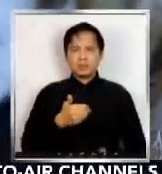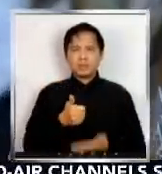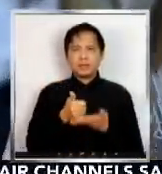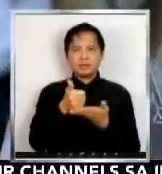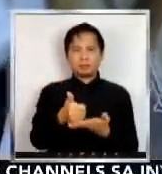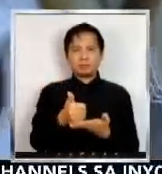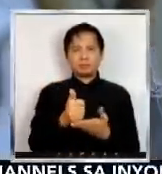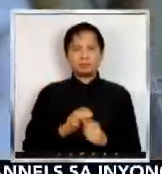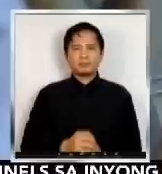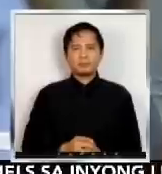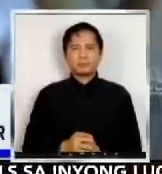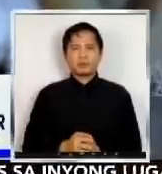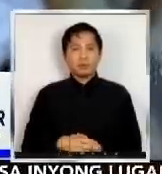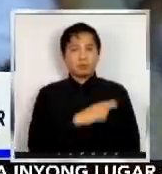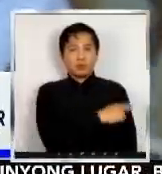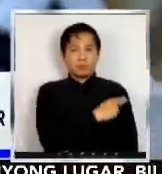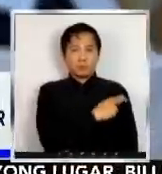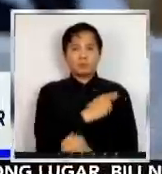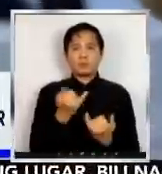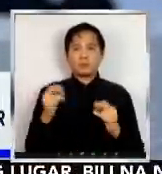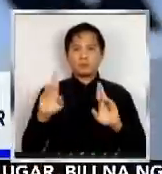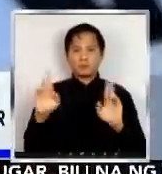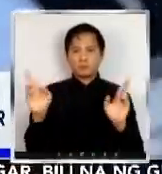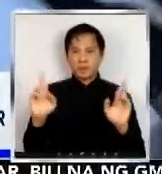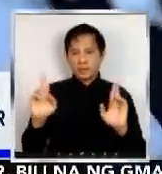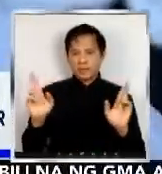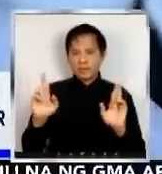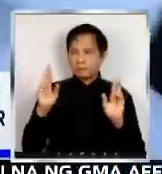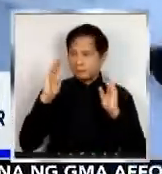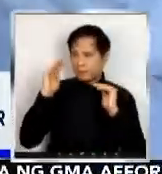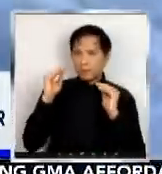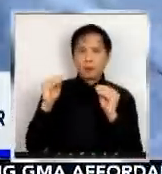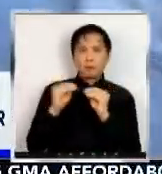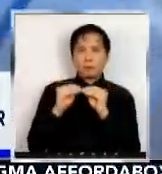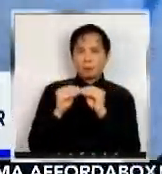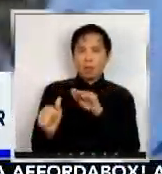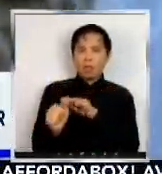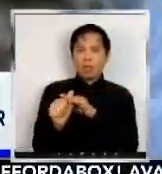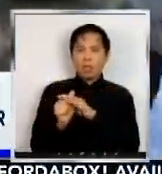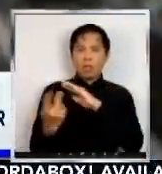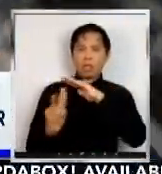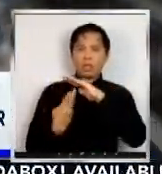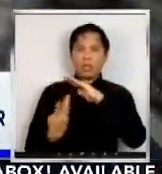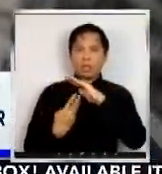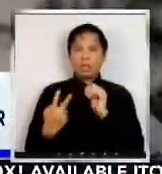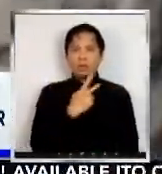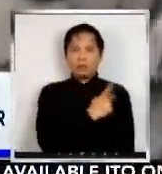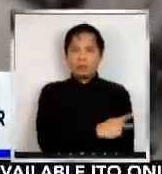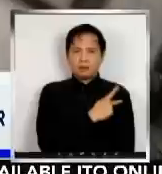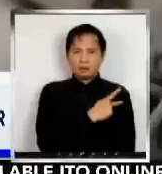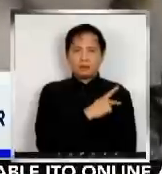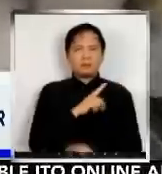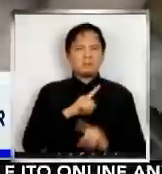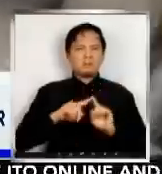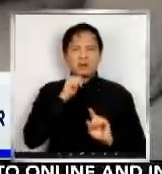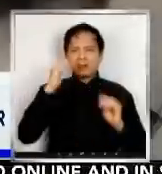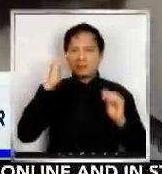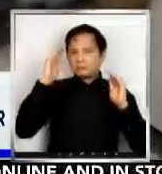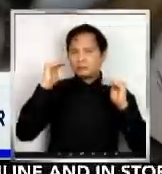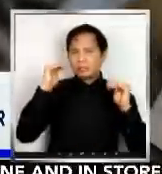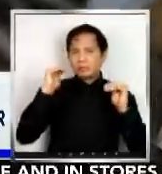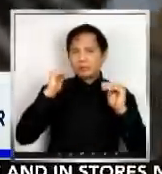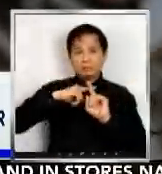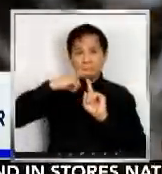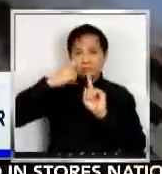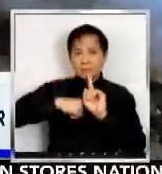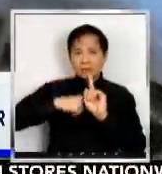sa posibleng pagdami ng pasyente, pero hindi po namin ina-expect ito na in a month's time or in a